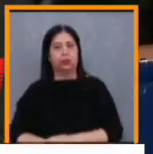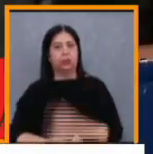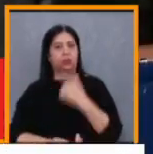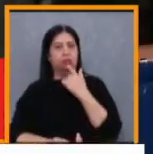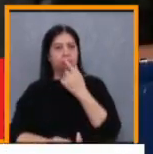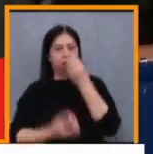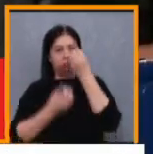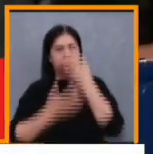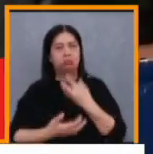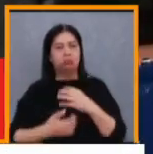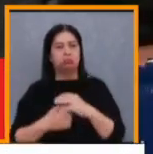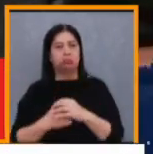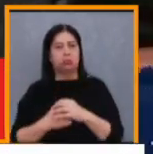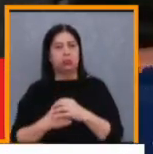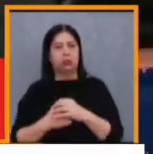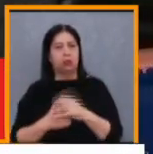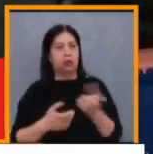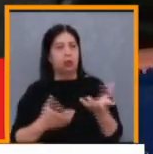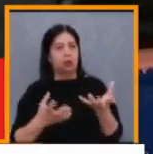sa kaharap